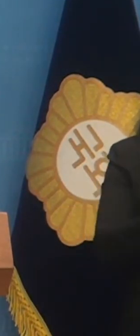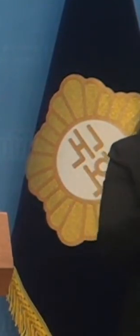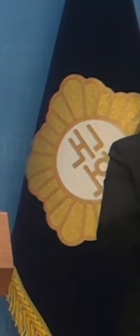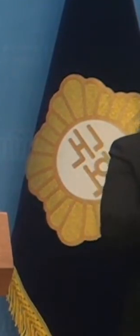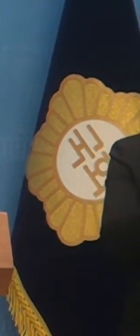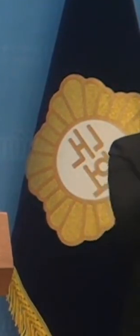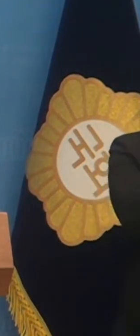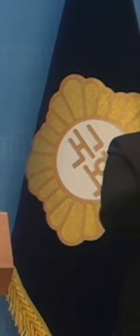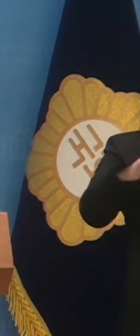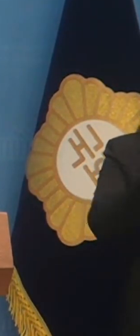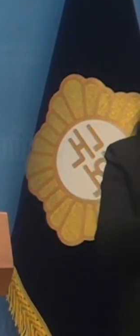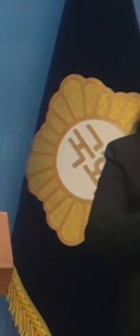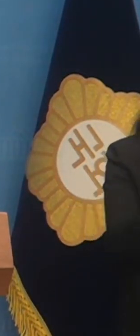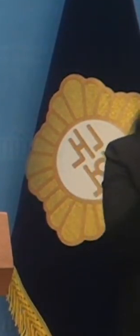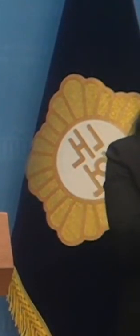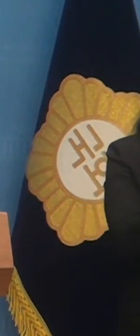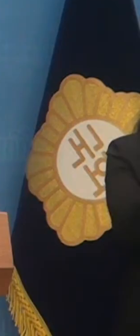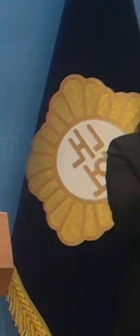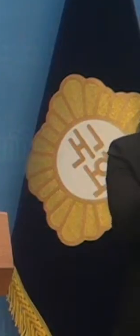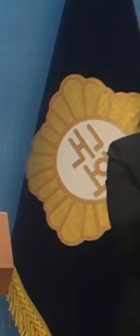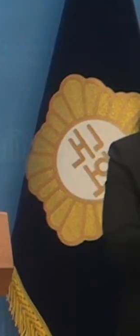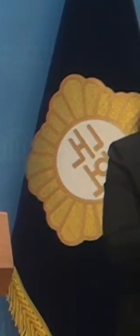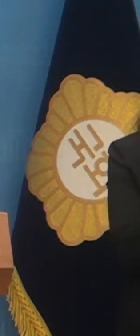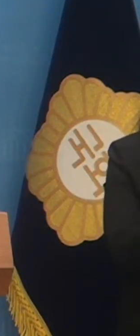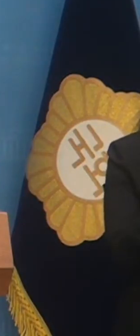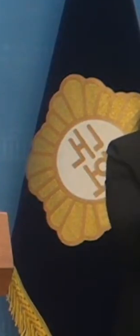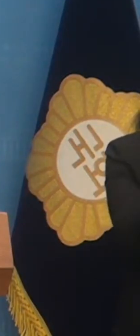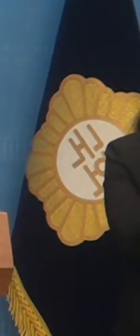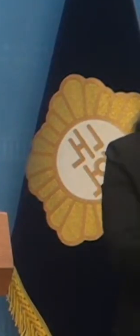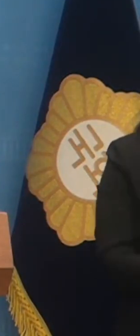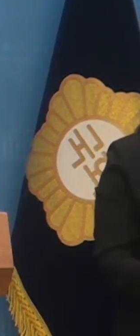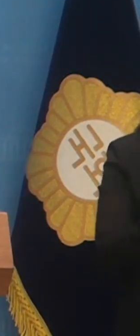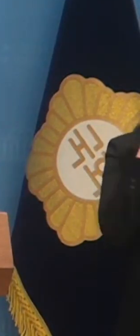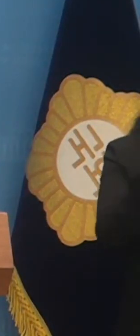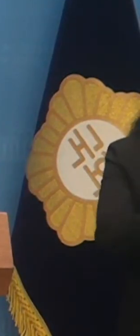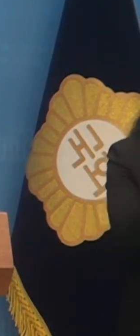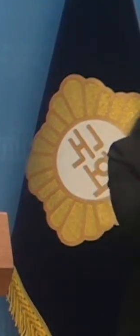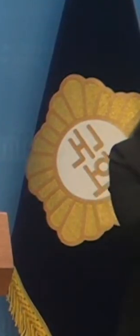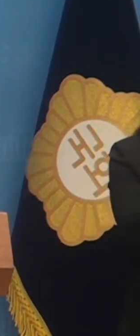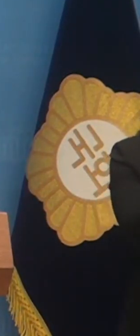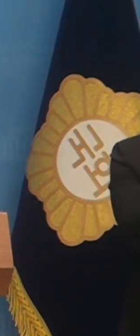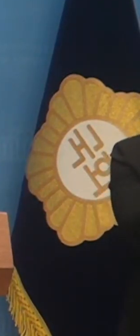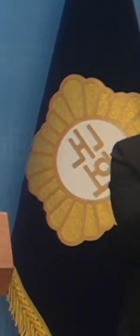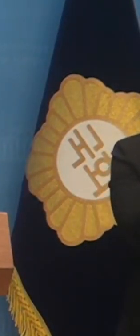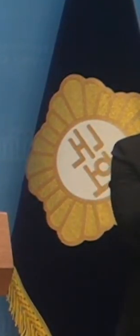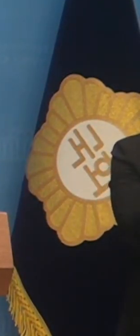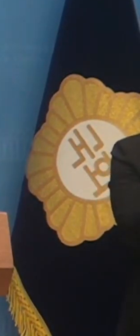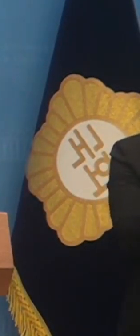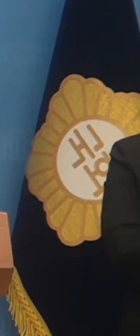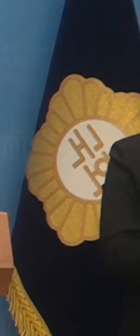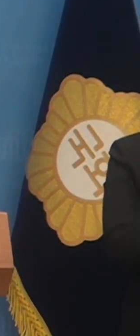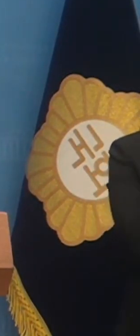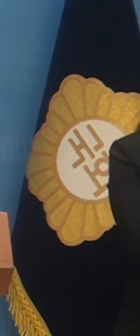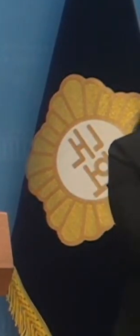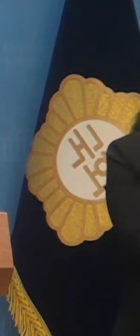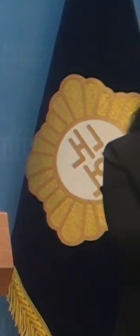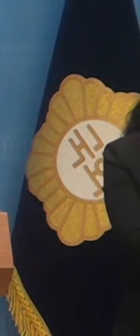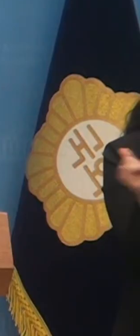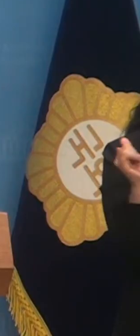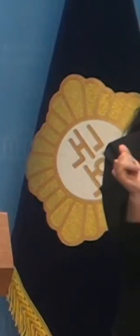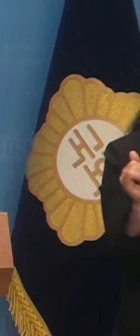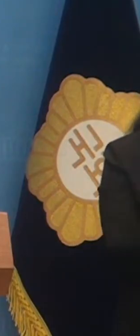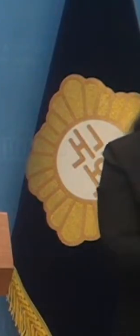인사에 국민추천제 시행을 밝혔습니다. 분명한 것은 오광수 수석의 경우 그 어떤